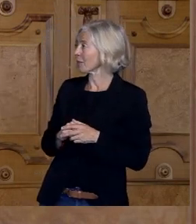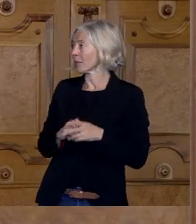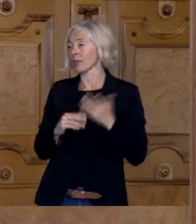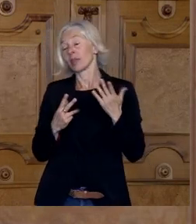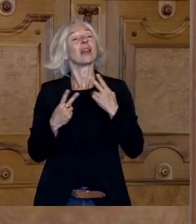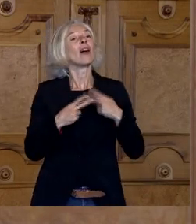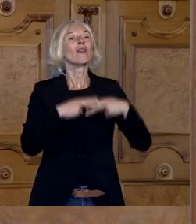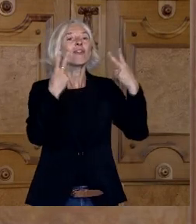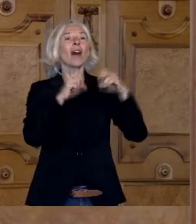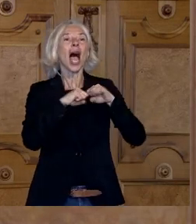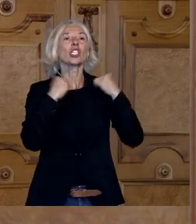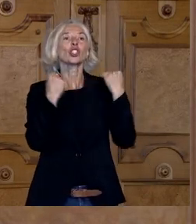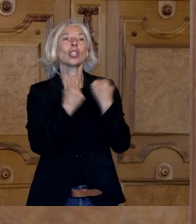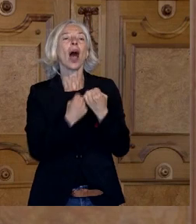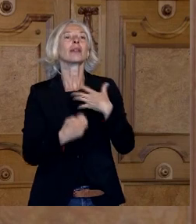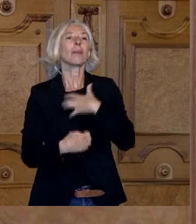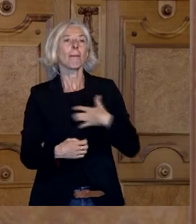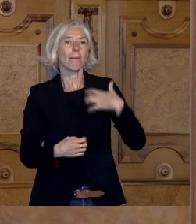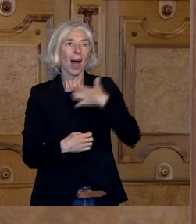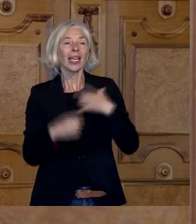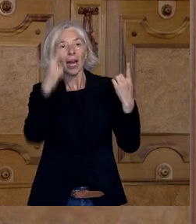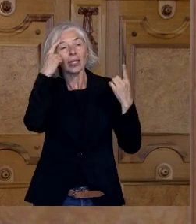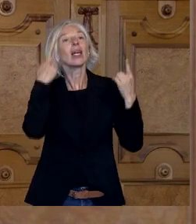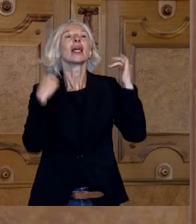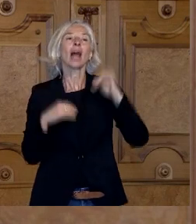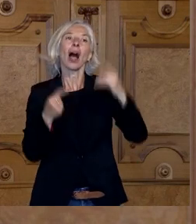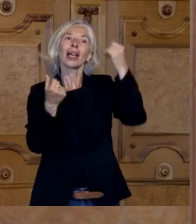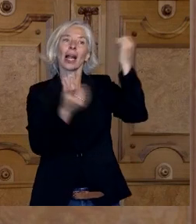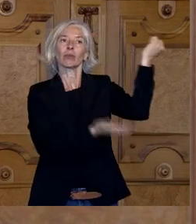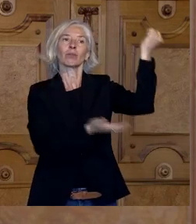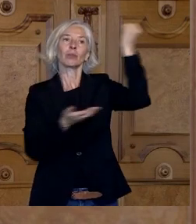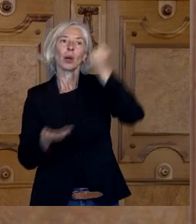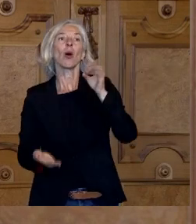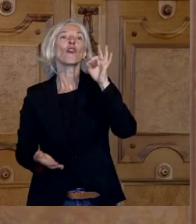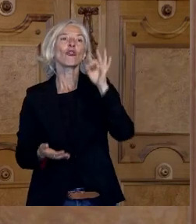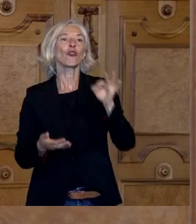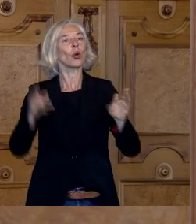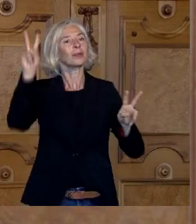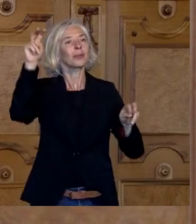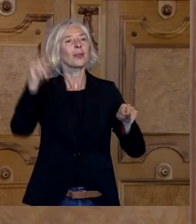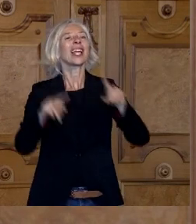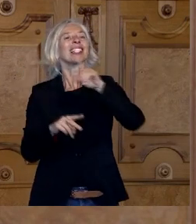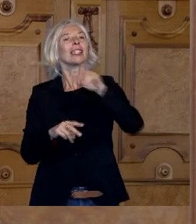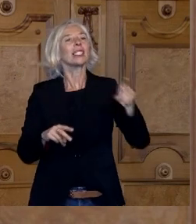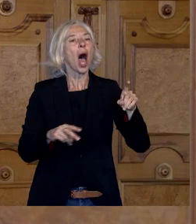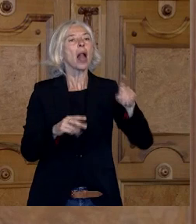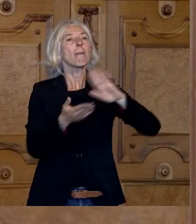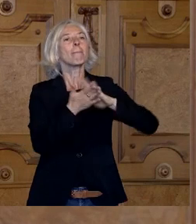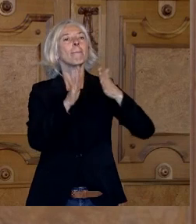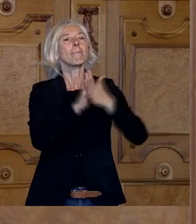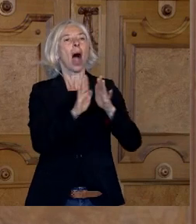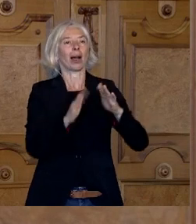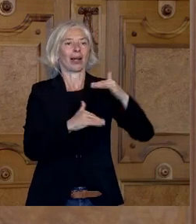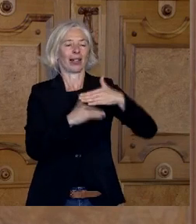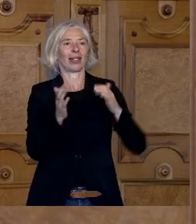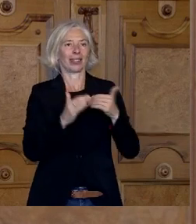Umsetzung, damit die technische Ausstattung verbessert wird. Es wird jetzt aber keine zusätzlichen Mittel, zum